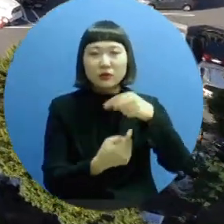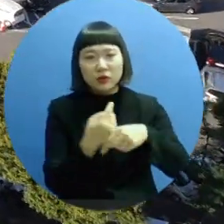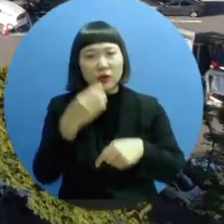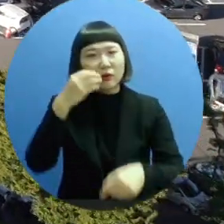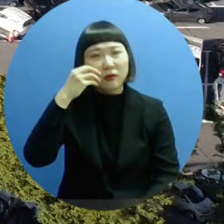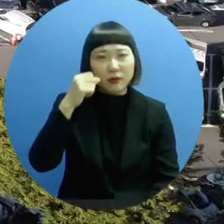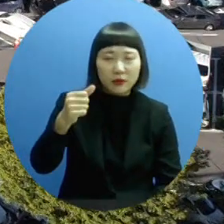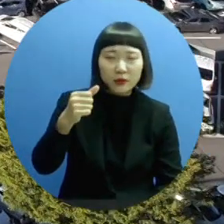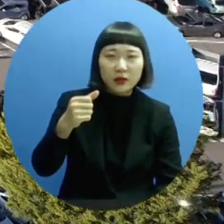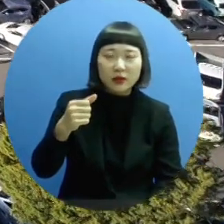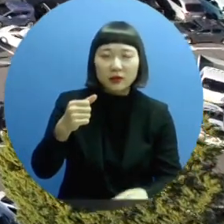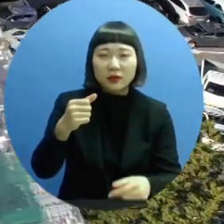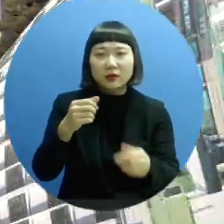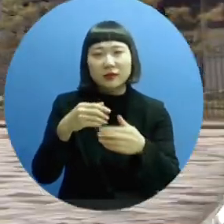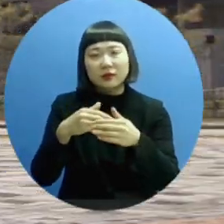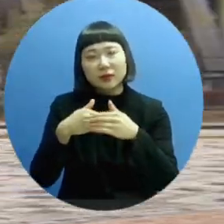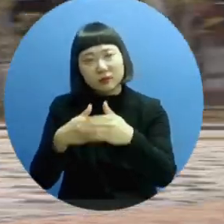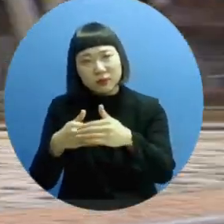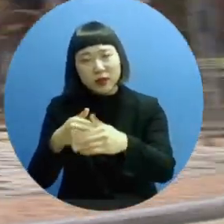어느 때보다 중요한 상황.